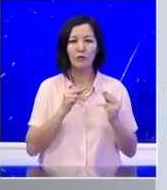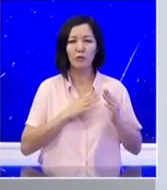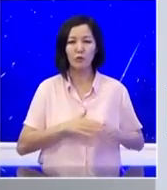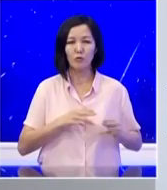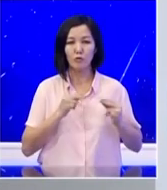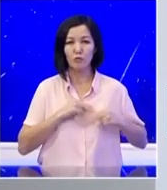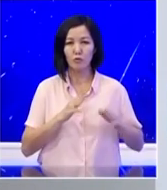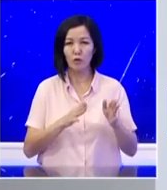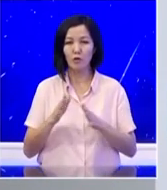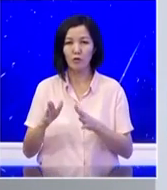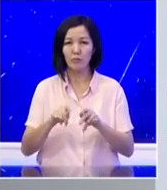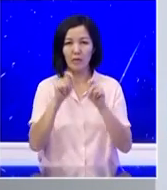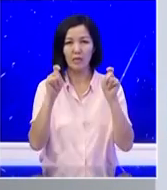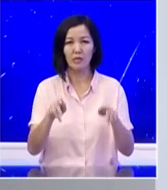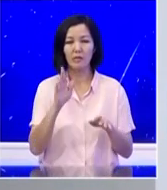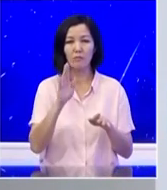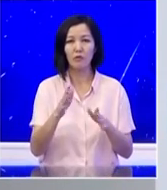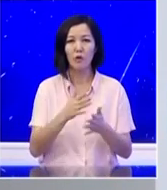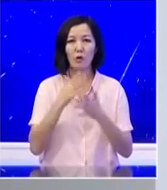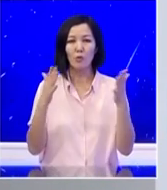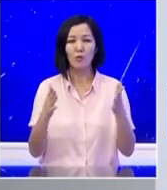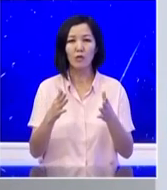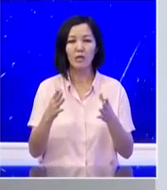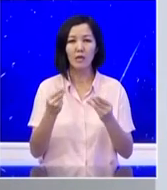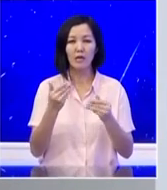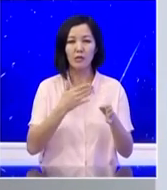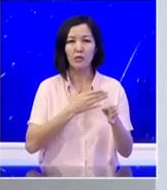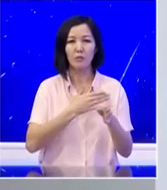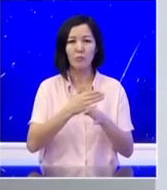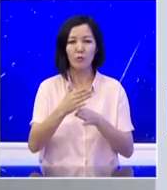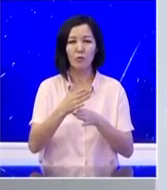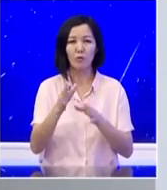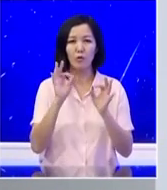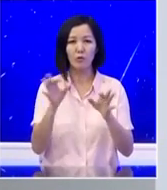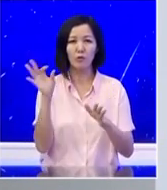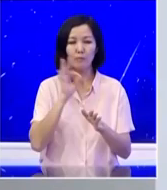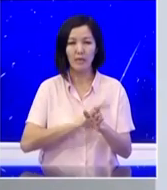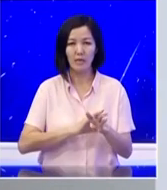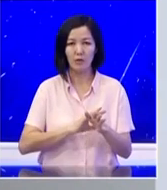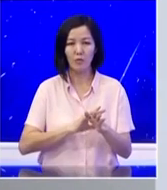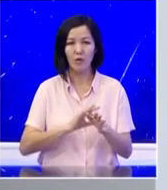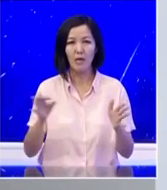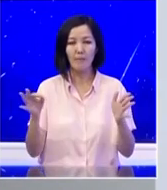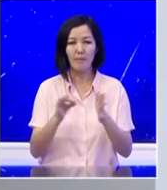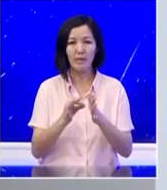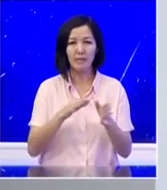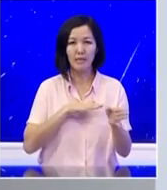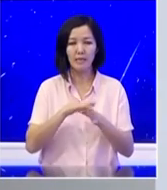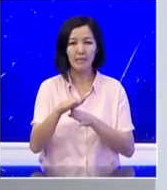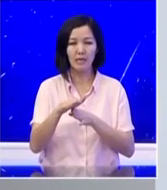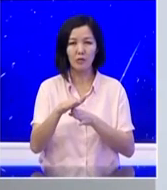орны ашылатын болады. Мінекей осындай үлкен ірі ауқымды қаржының тиімді пайдаланылуы, мақсатты іске